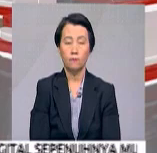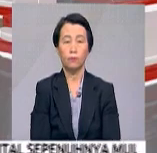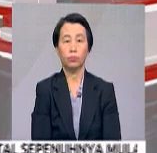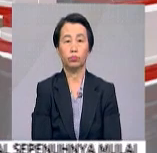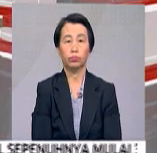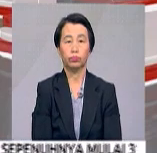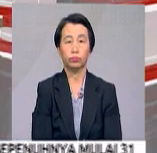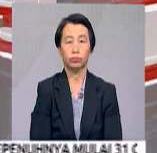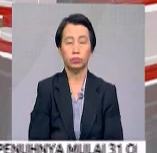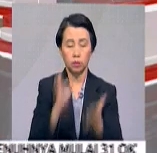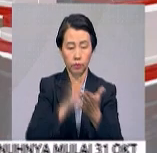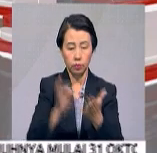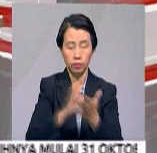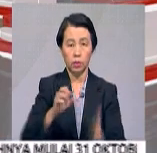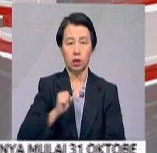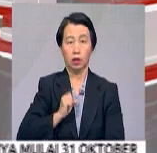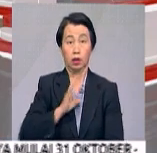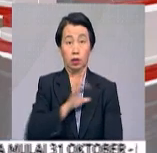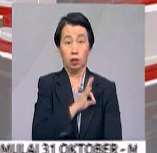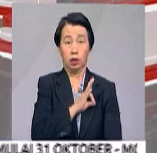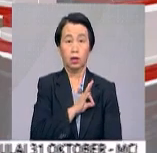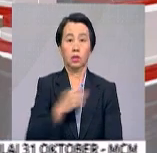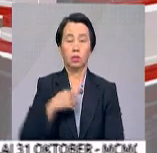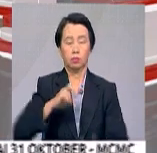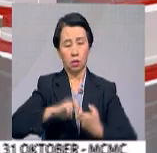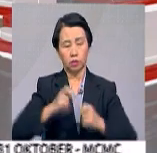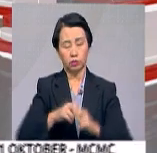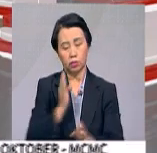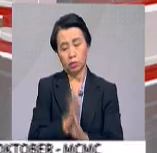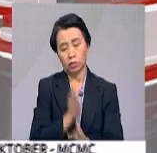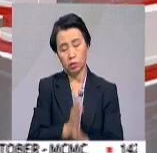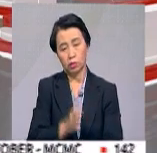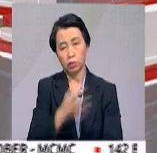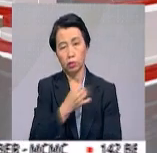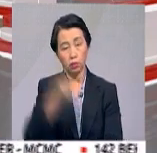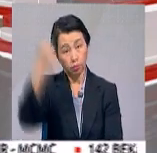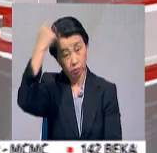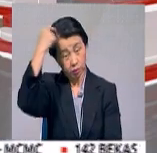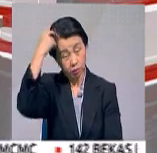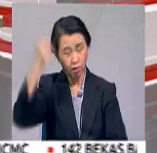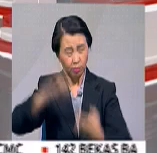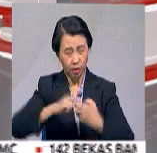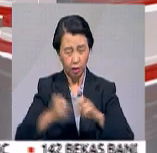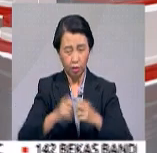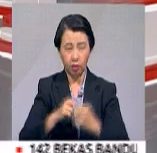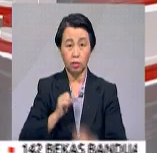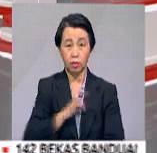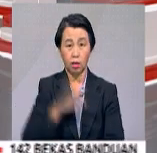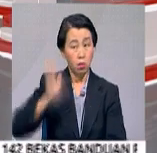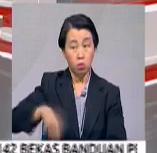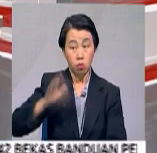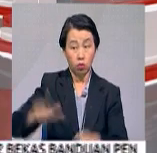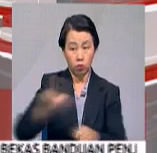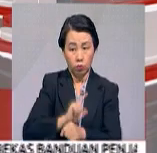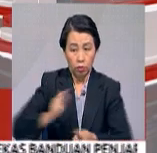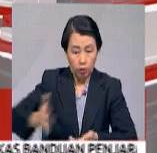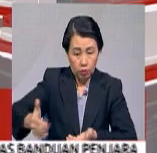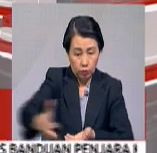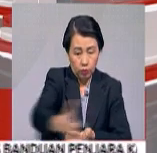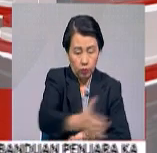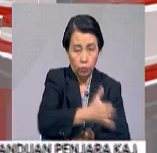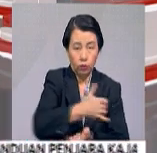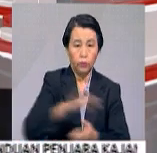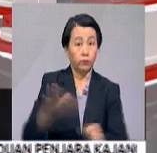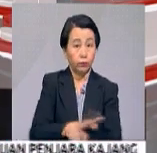Ya, sementara itu, bilangan penjawat awam yang mengalami masalah psikologi dan mental di negara ini masih belum lengkap dikumpulkan